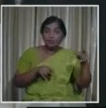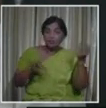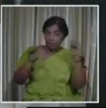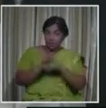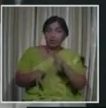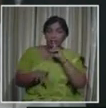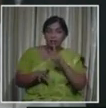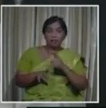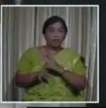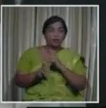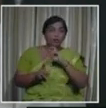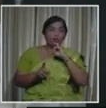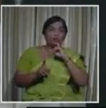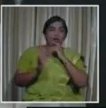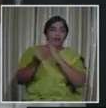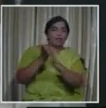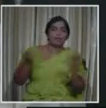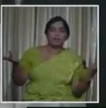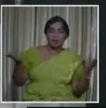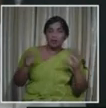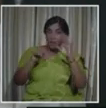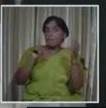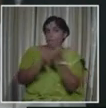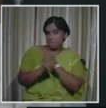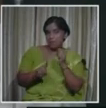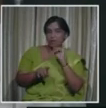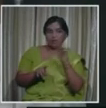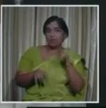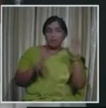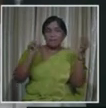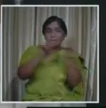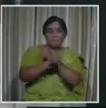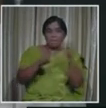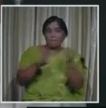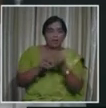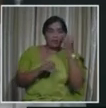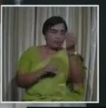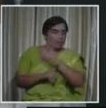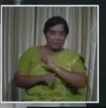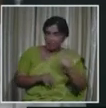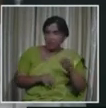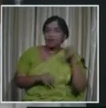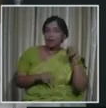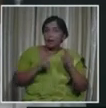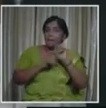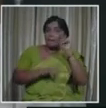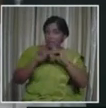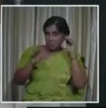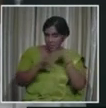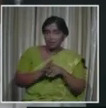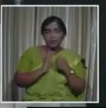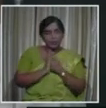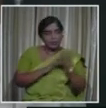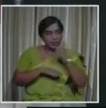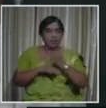කියයි ස්වාධීන අධිකරණයක් නෙමෙයි තියෙන්නේ කියලා. එහෙම බලපෑම් කරයි. කාටවත් බලපෑම් ඇති කරන්න දෙන්න බෑ. මේ පාර්ලිමේන්තුව ඇතුලේ ගරු